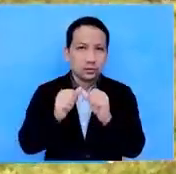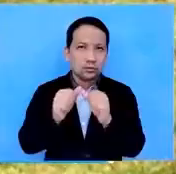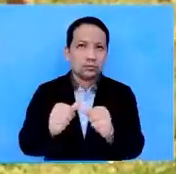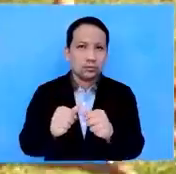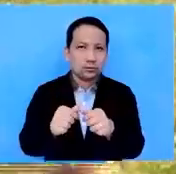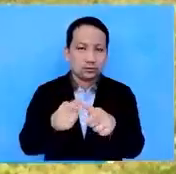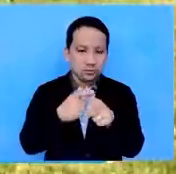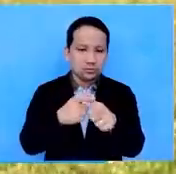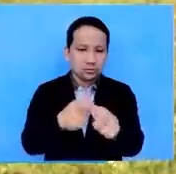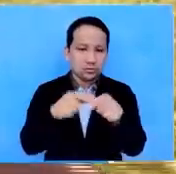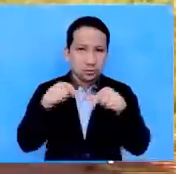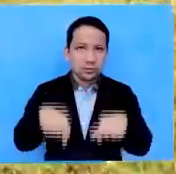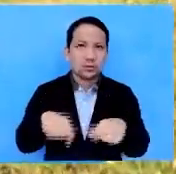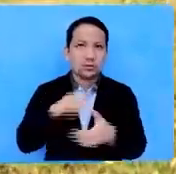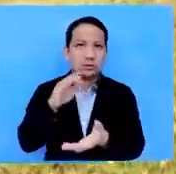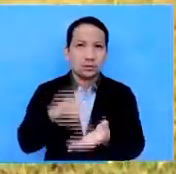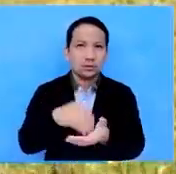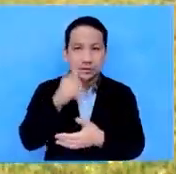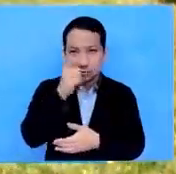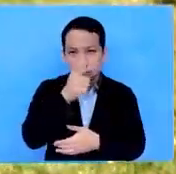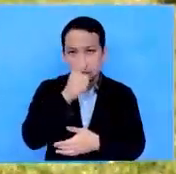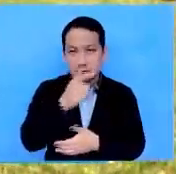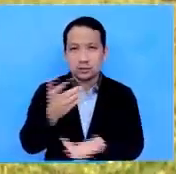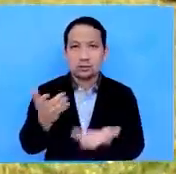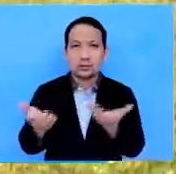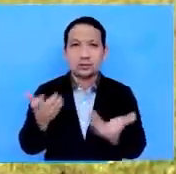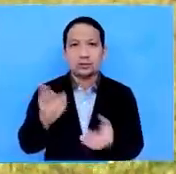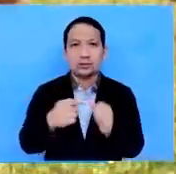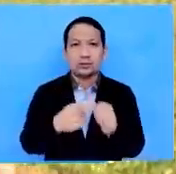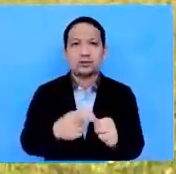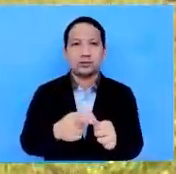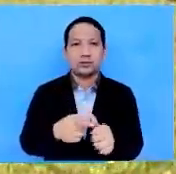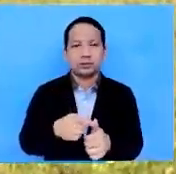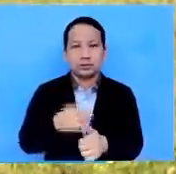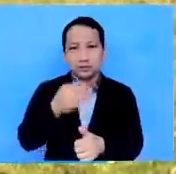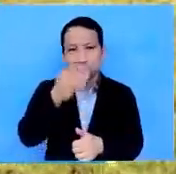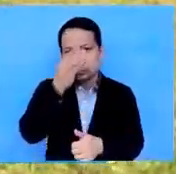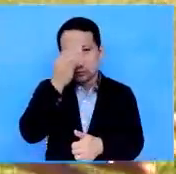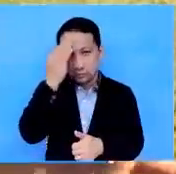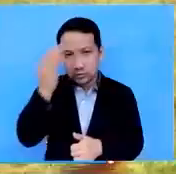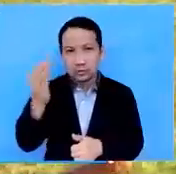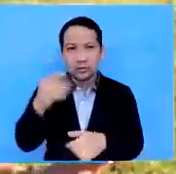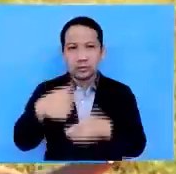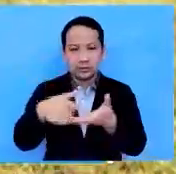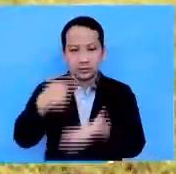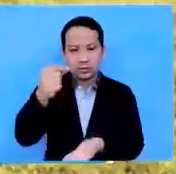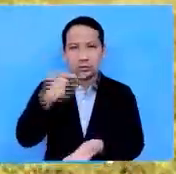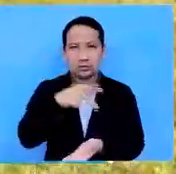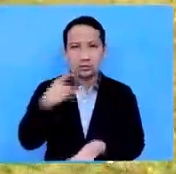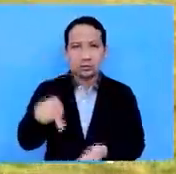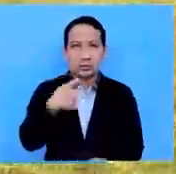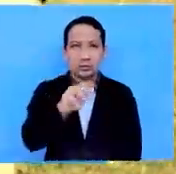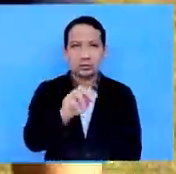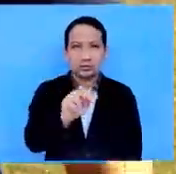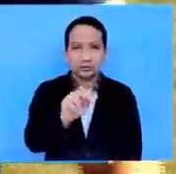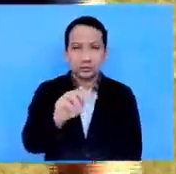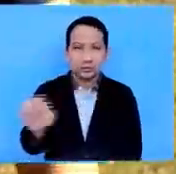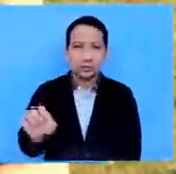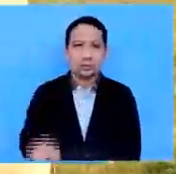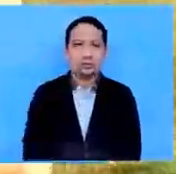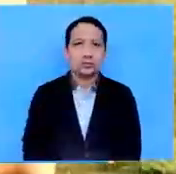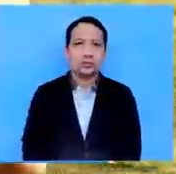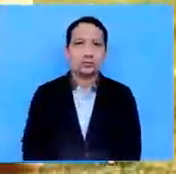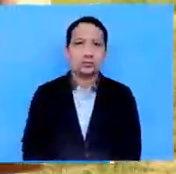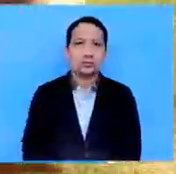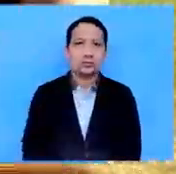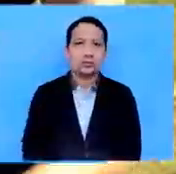calabao dito sa Central Luzon sa mga lugar katulad na lamang ng Bulacan Tarlac Pampanga at Nueva Ecija at kung makikita po ninyo itong kalabaw